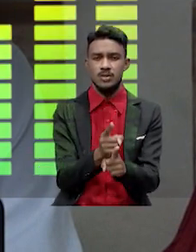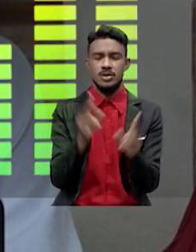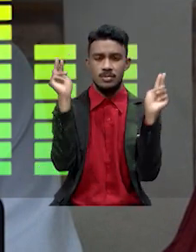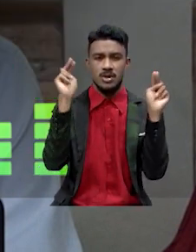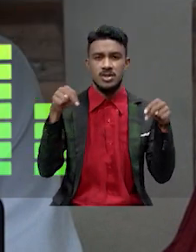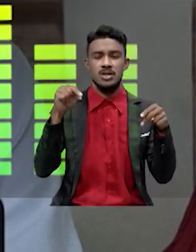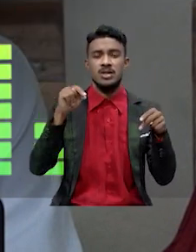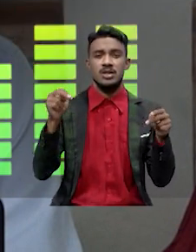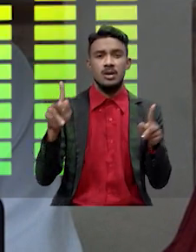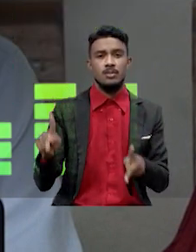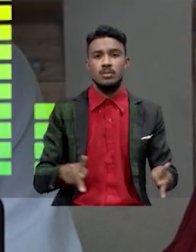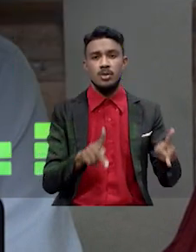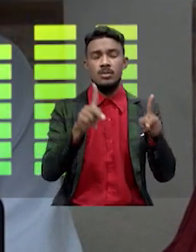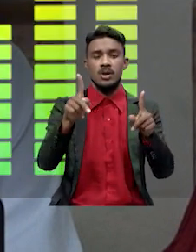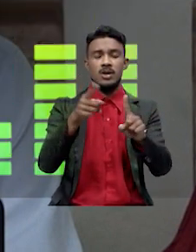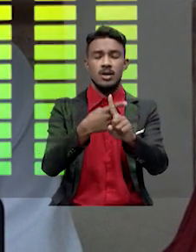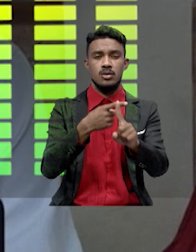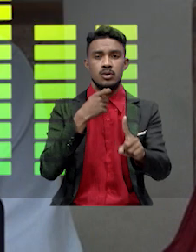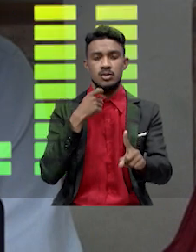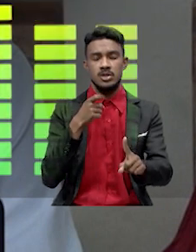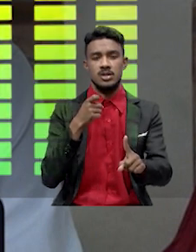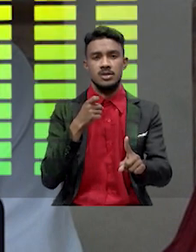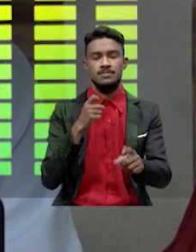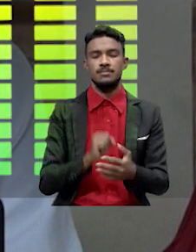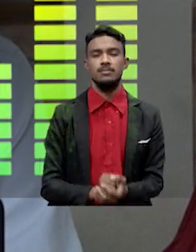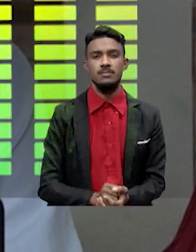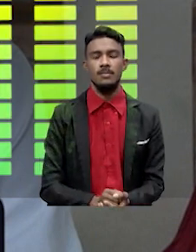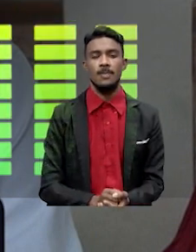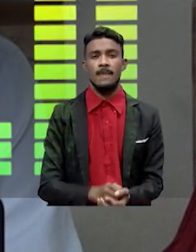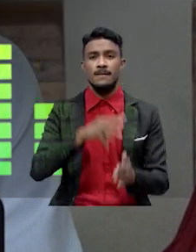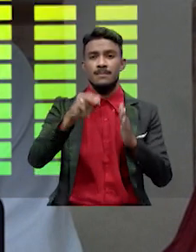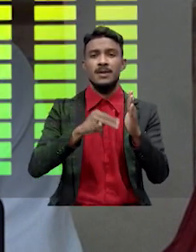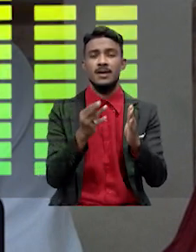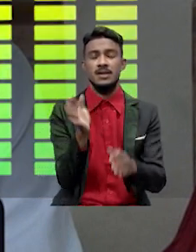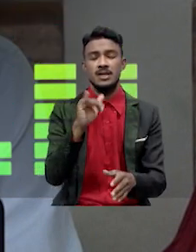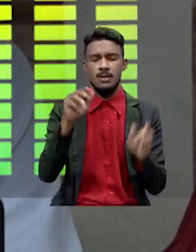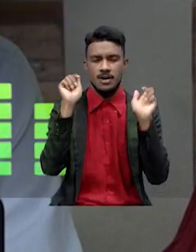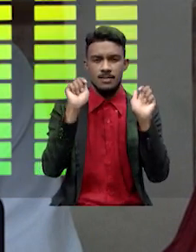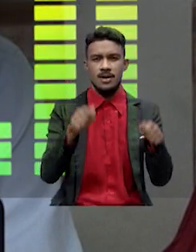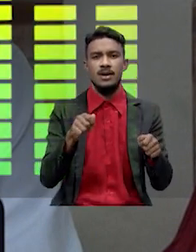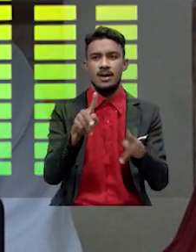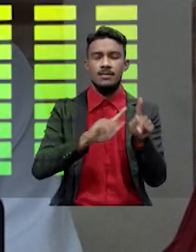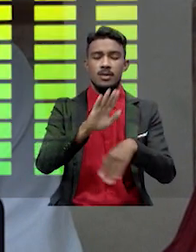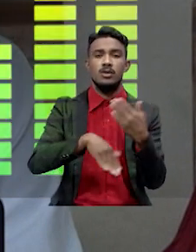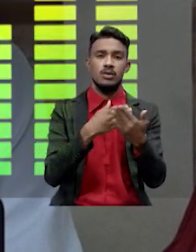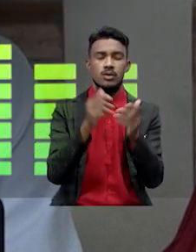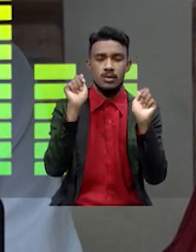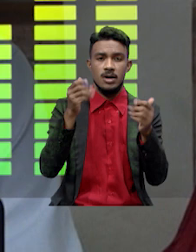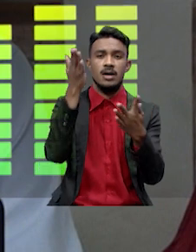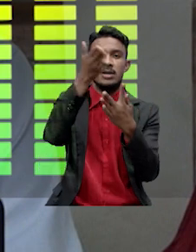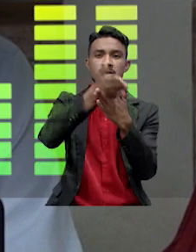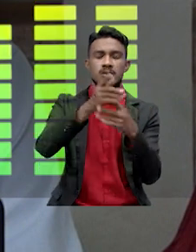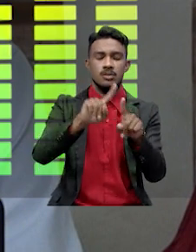publika lihusi secara media sih lah para tu bela emang tu bela aksesu